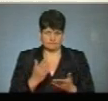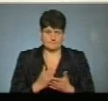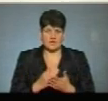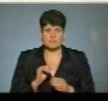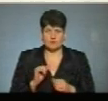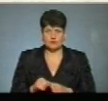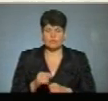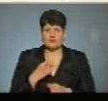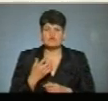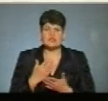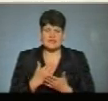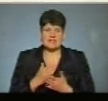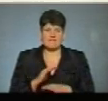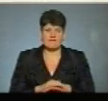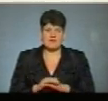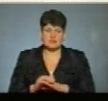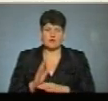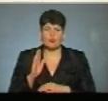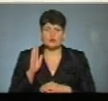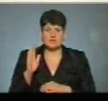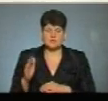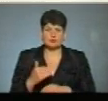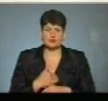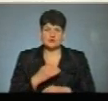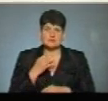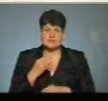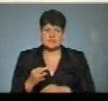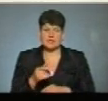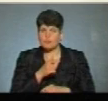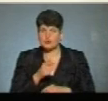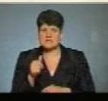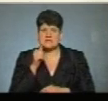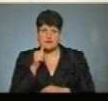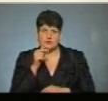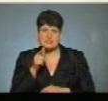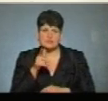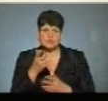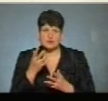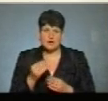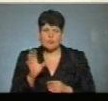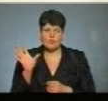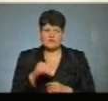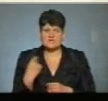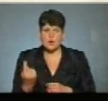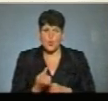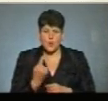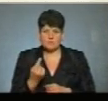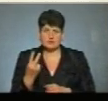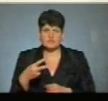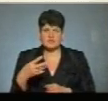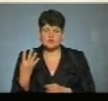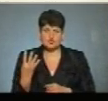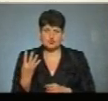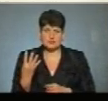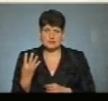є очаги в нас, тобто ми можемо вважати, де вже виявлені факти. В подальшому хочу сказати, що на протязі завтрашнього, післязавтрашнього дня по всій